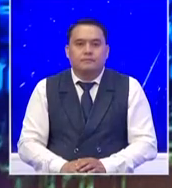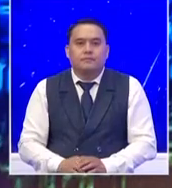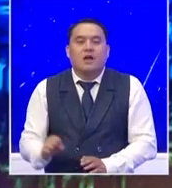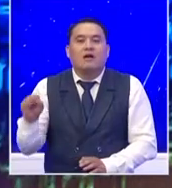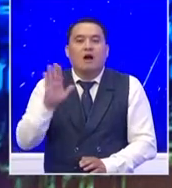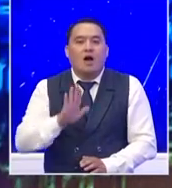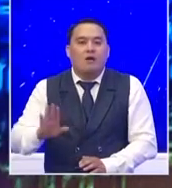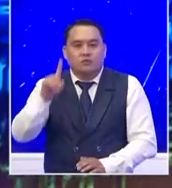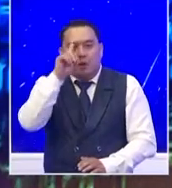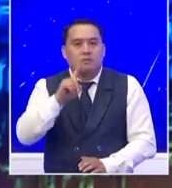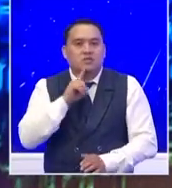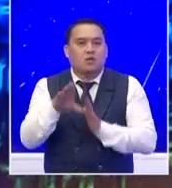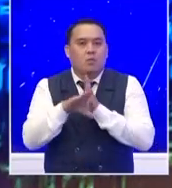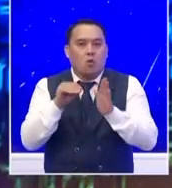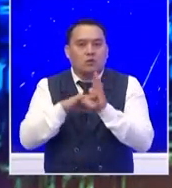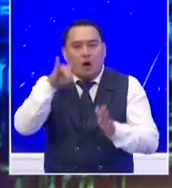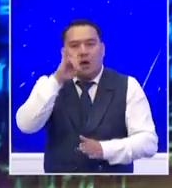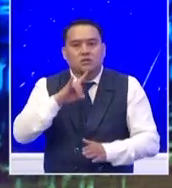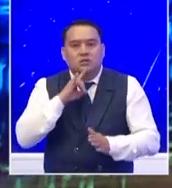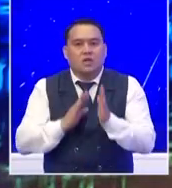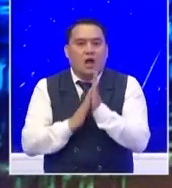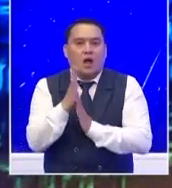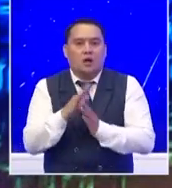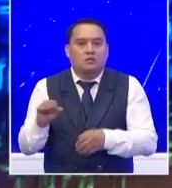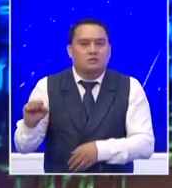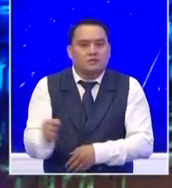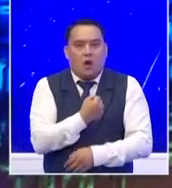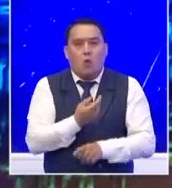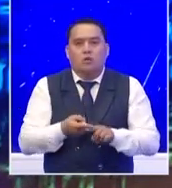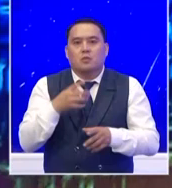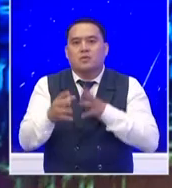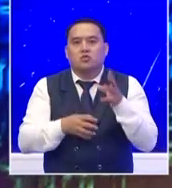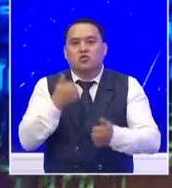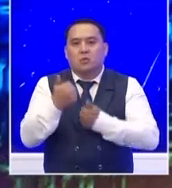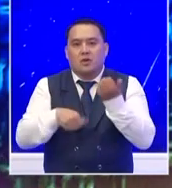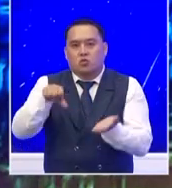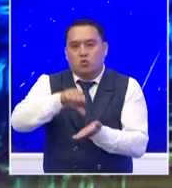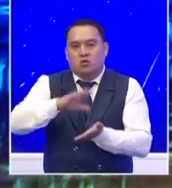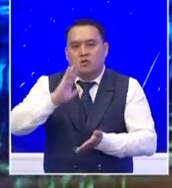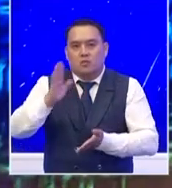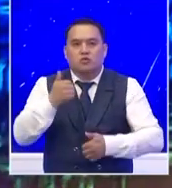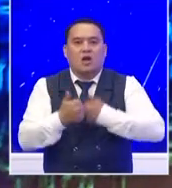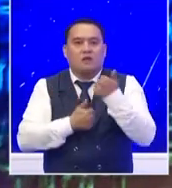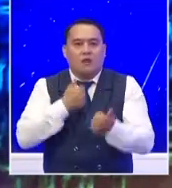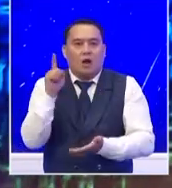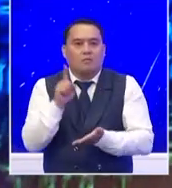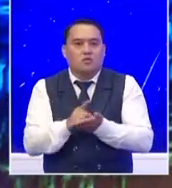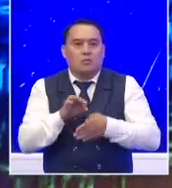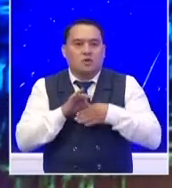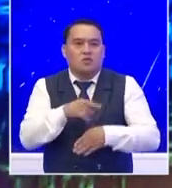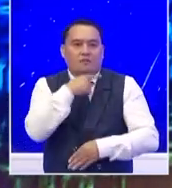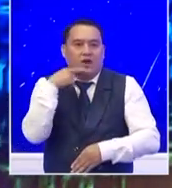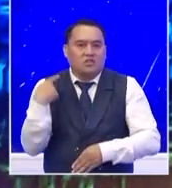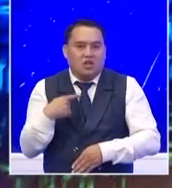Уже в августе сборная Казахстана по хоккею на траве планирует принять участие в международном чемпионате. Соревнование должно пройти в